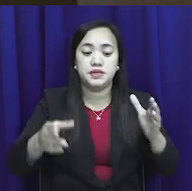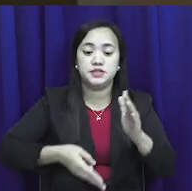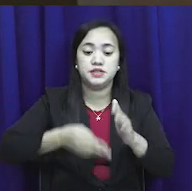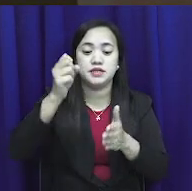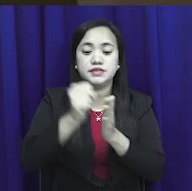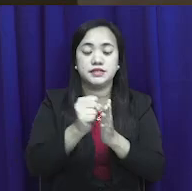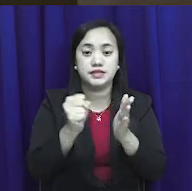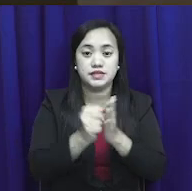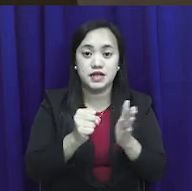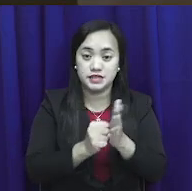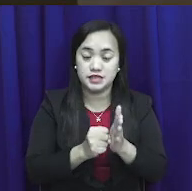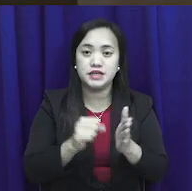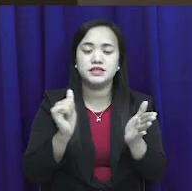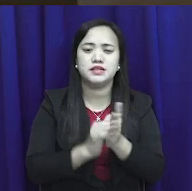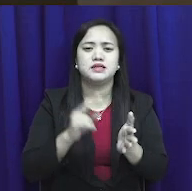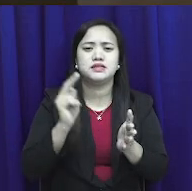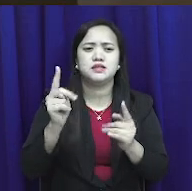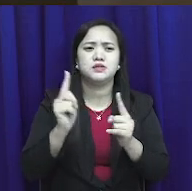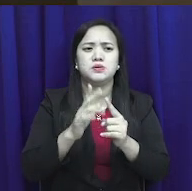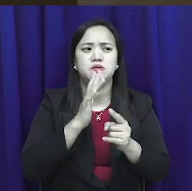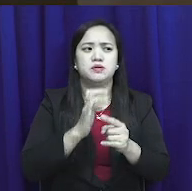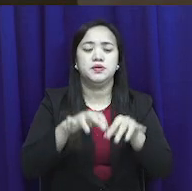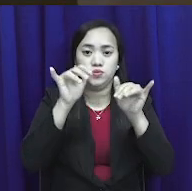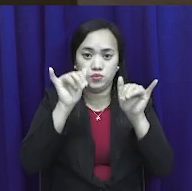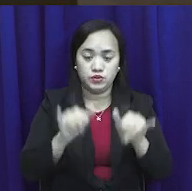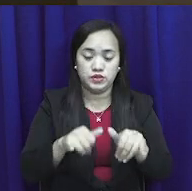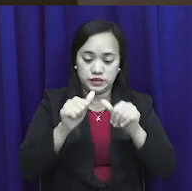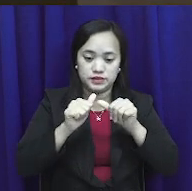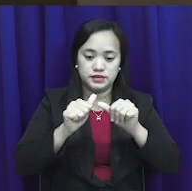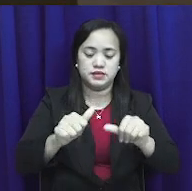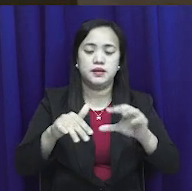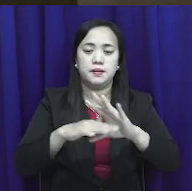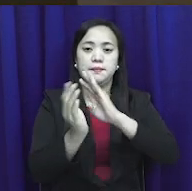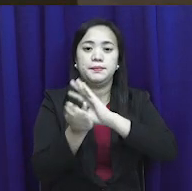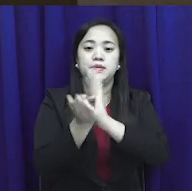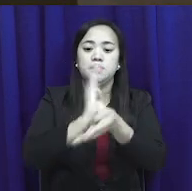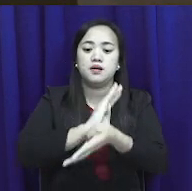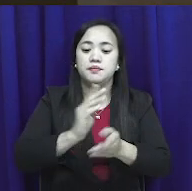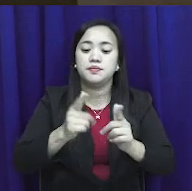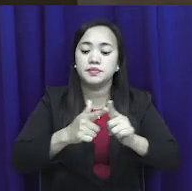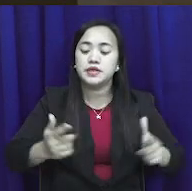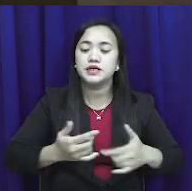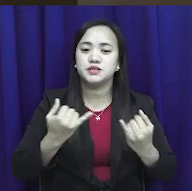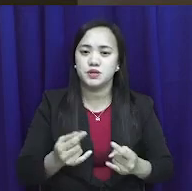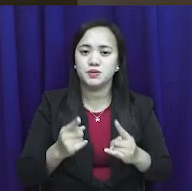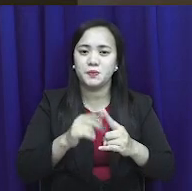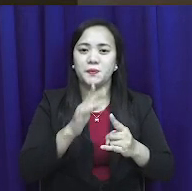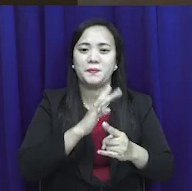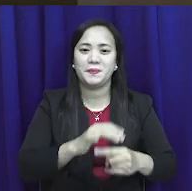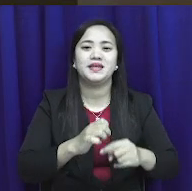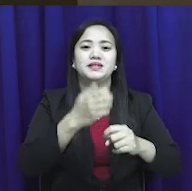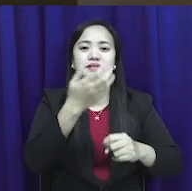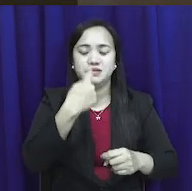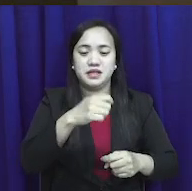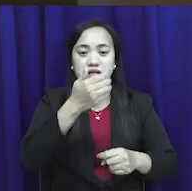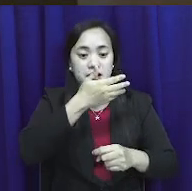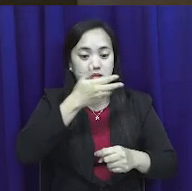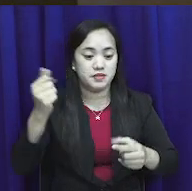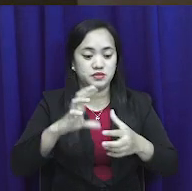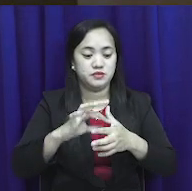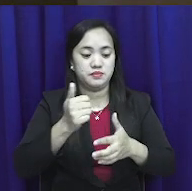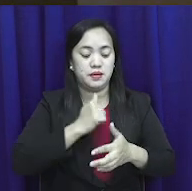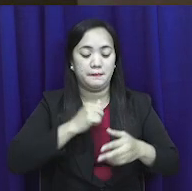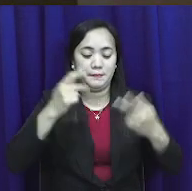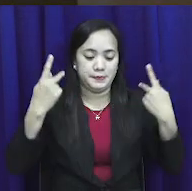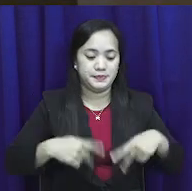abutin at panatilihin and it has come and it has become my great joy to be the best version of myself physically